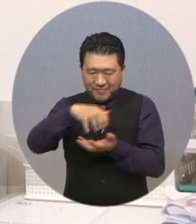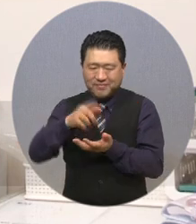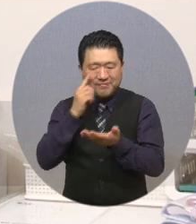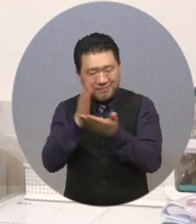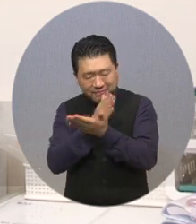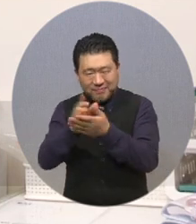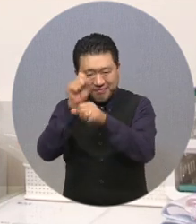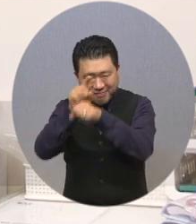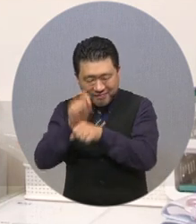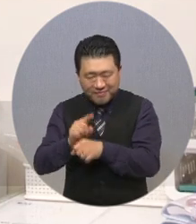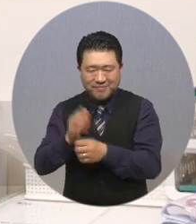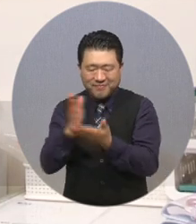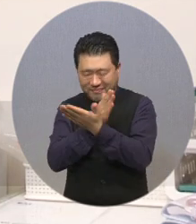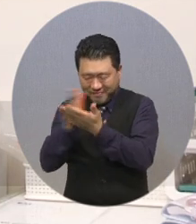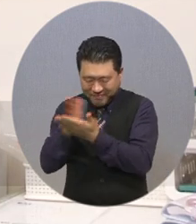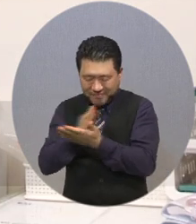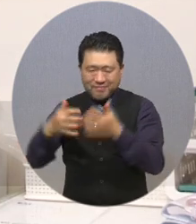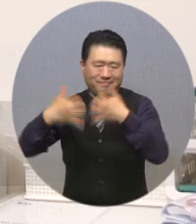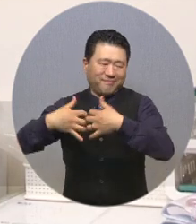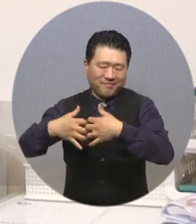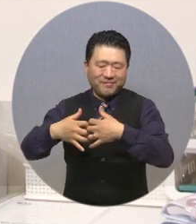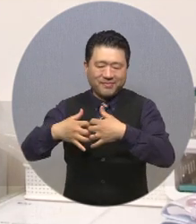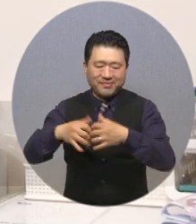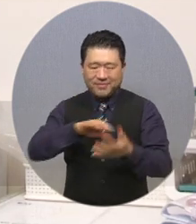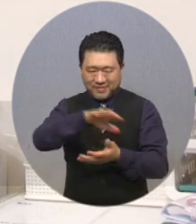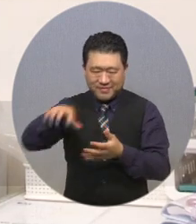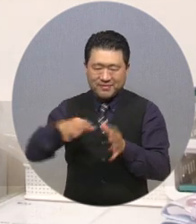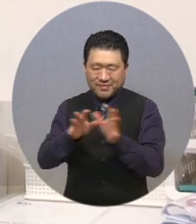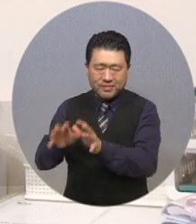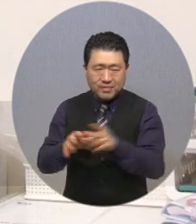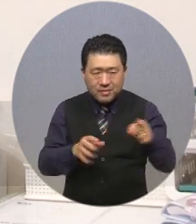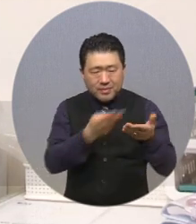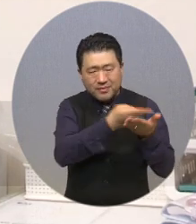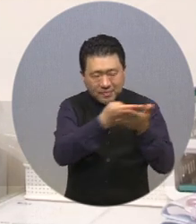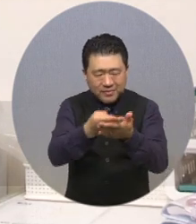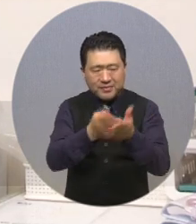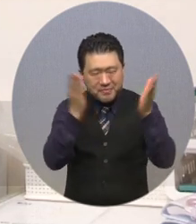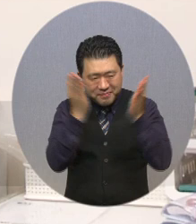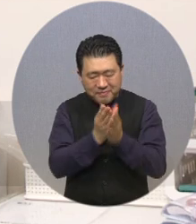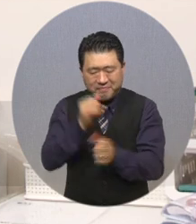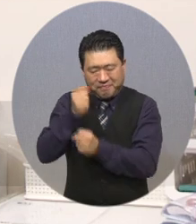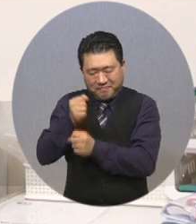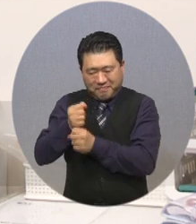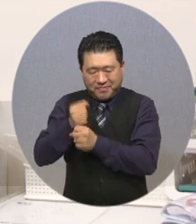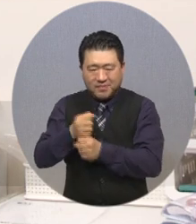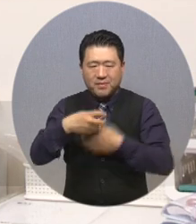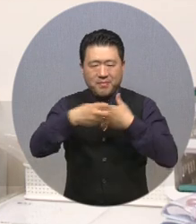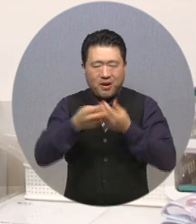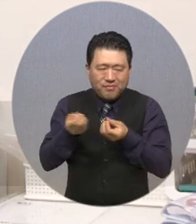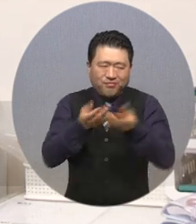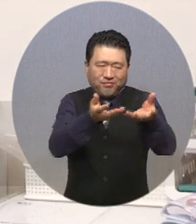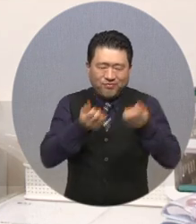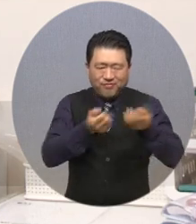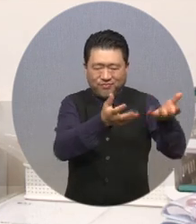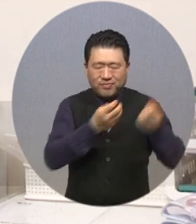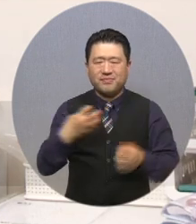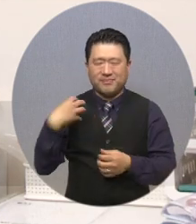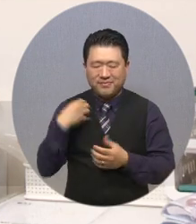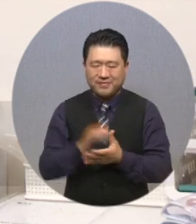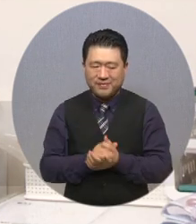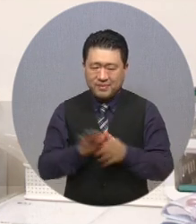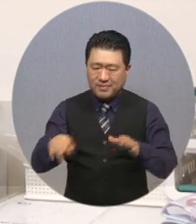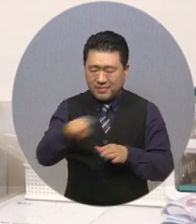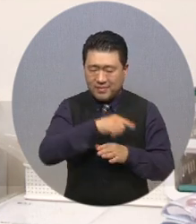성분별로 분리 작업을 해가지고 환자한테 적합한 혈액을 만들고 의료기관에 공급까지 하고 있습니다.